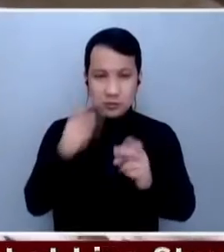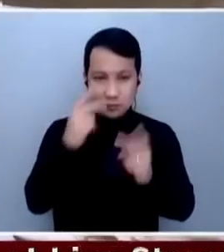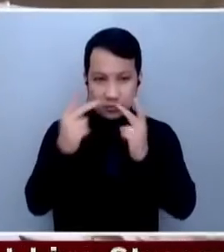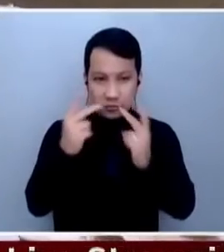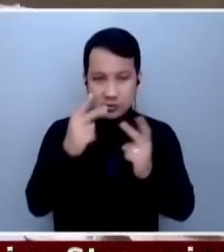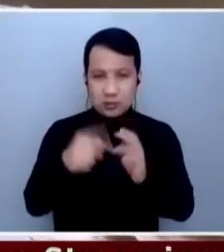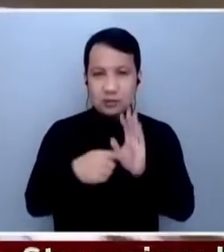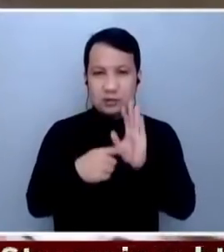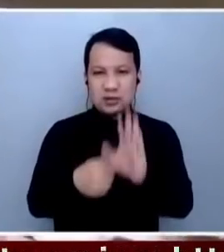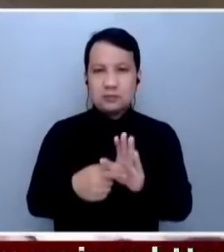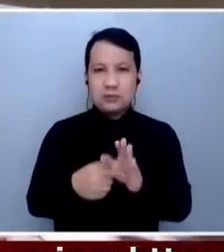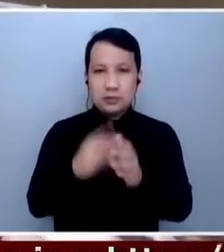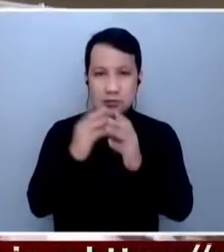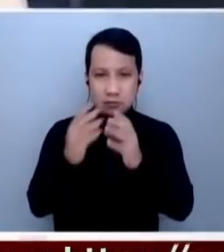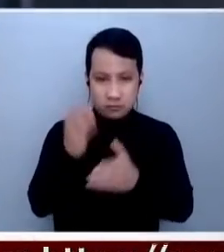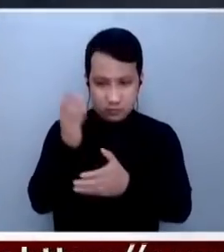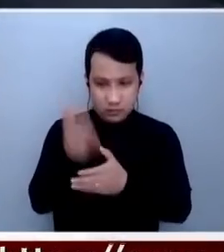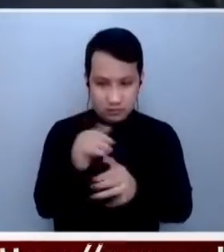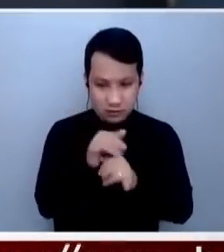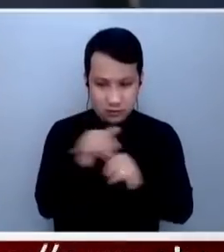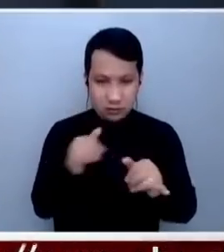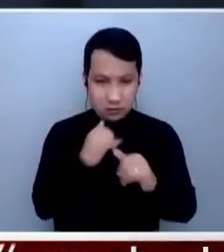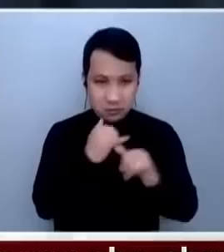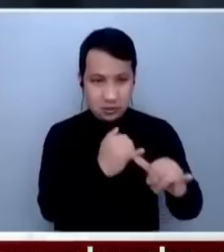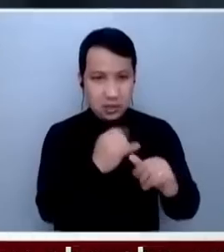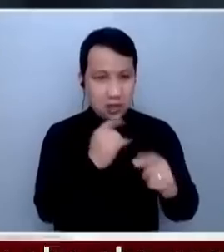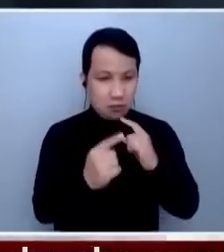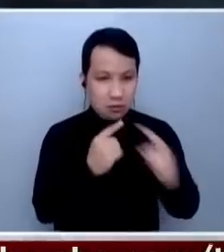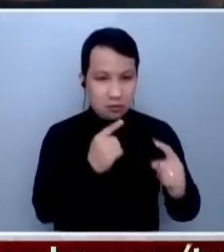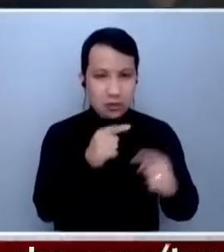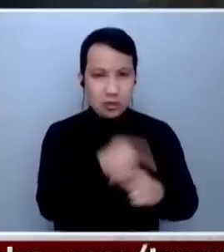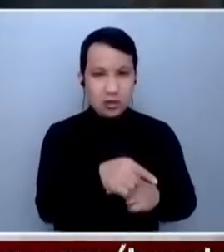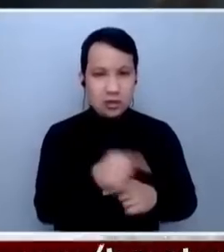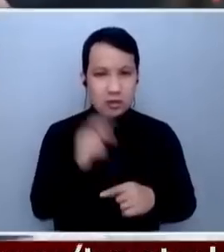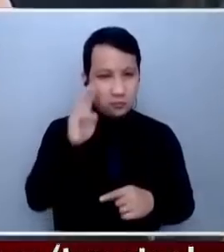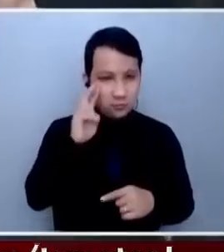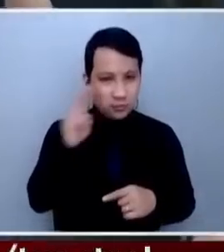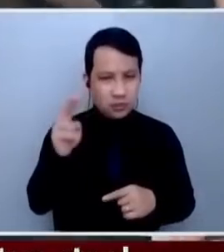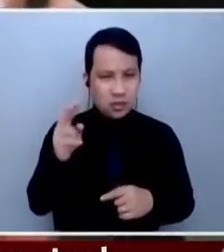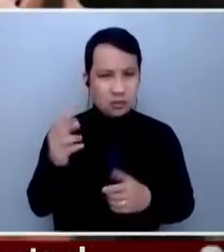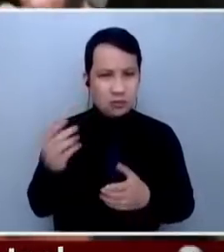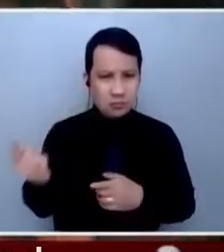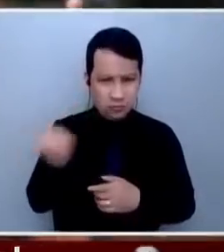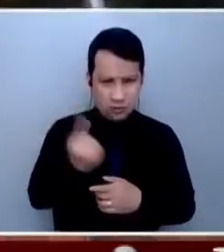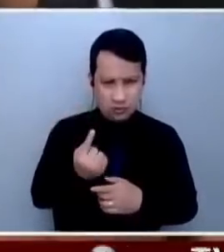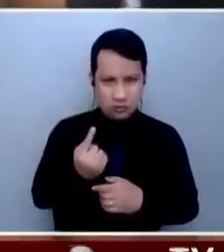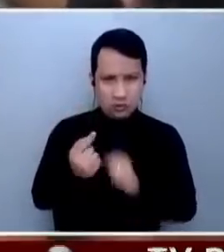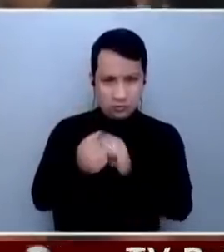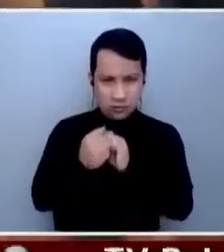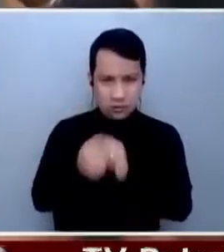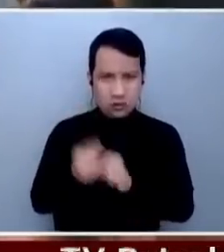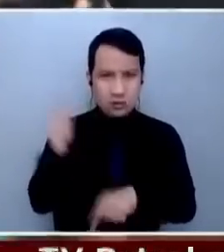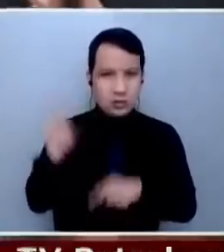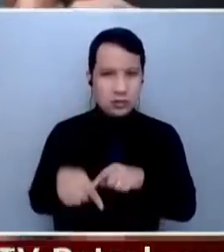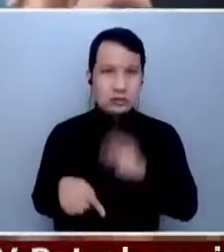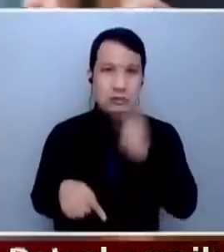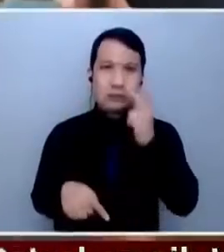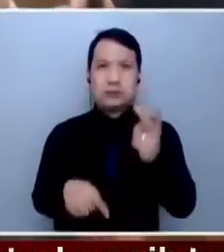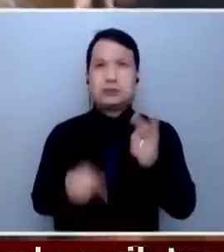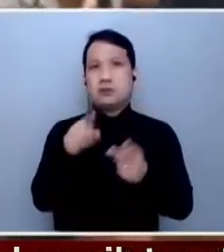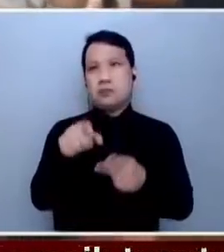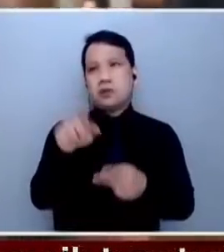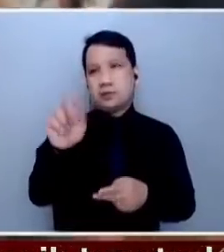at nakipag-usap sa katulad nila. Matimbang kay Vic ang kandidatong lumalapit sa kanila at hindi yung nakikita lang sa